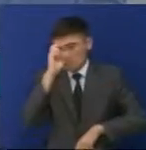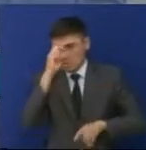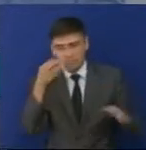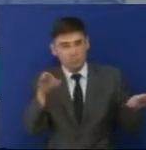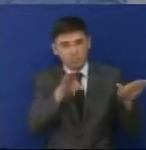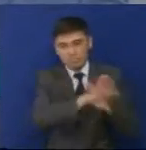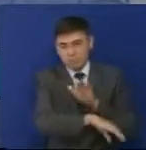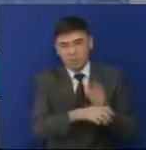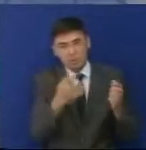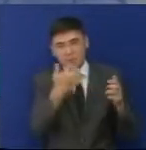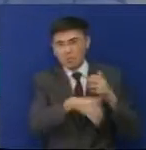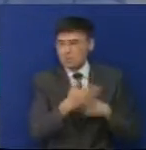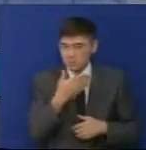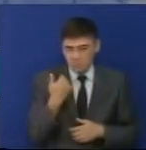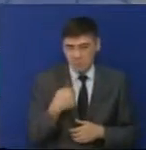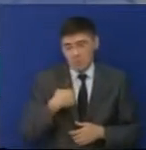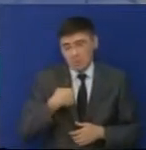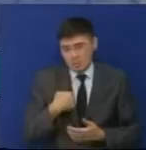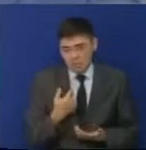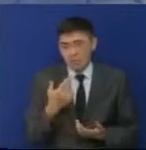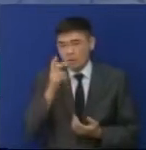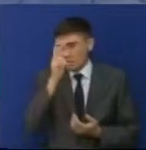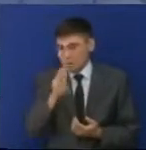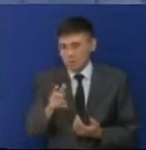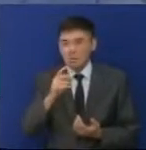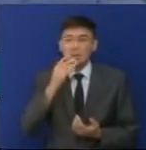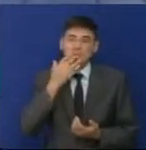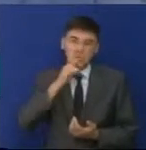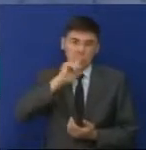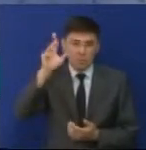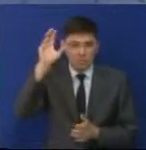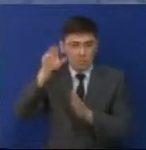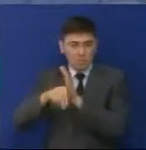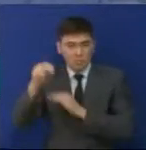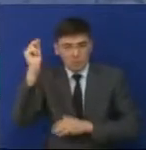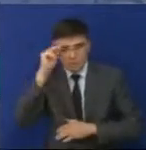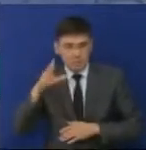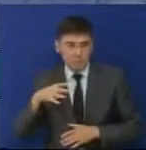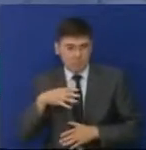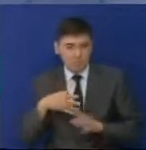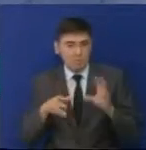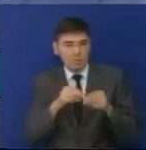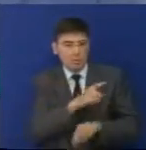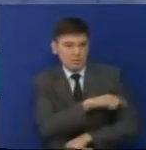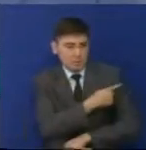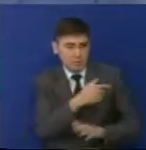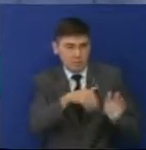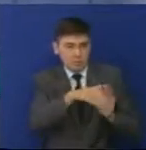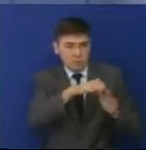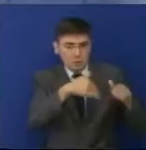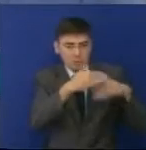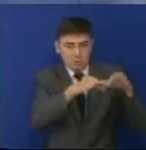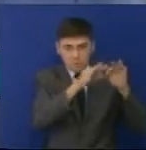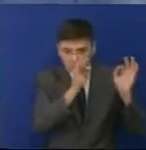жыл бұрын оқыдым. 3 ай шетелде болдым. Халықаралық стандарттарға сай медициналық көмек көрсету сапасын жақсарту бойынша әкімнің